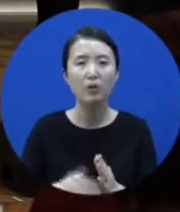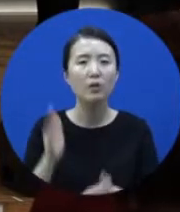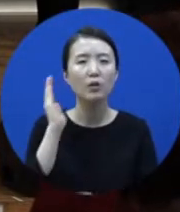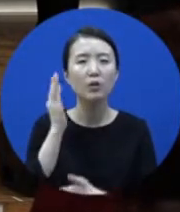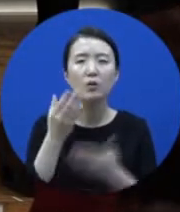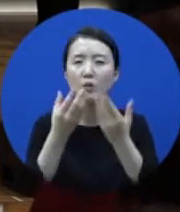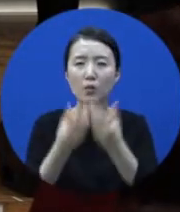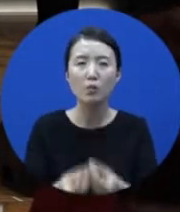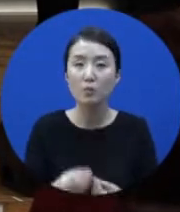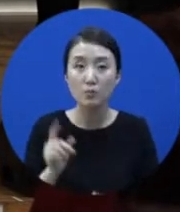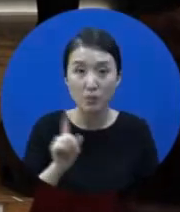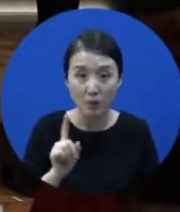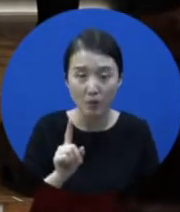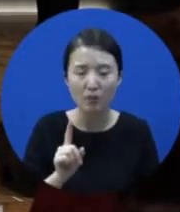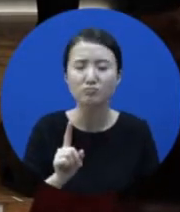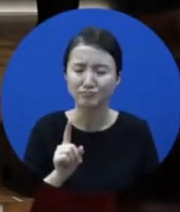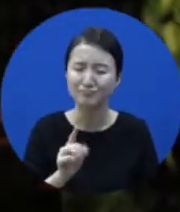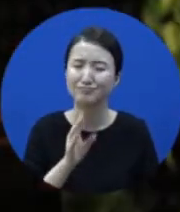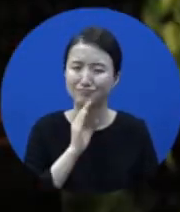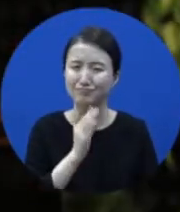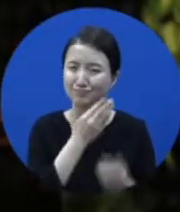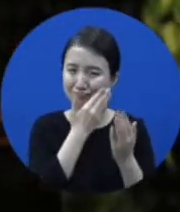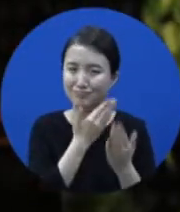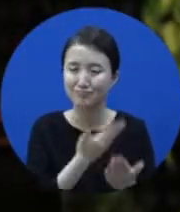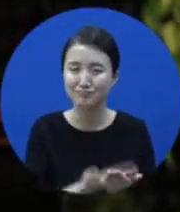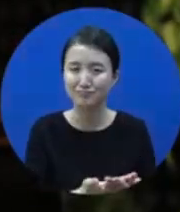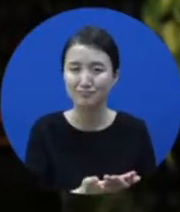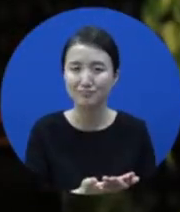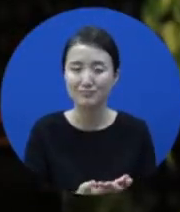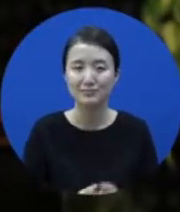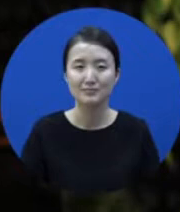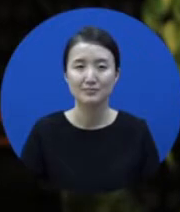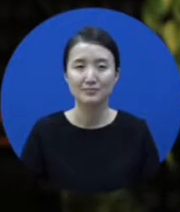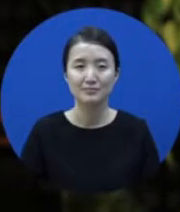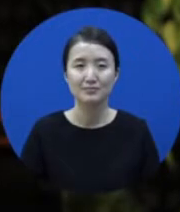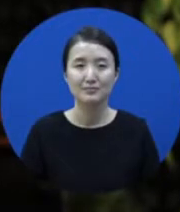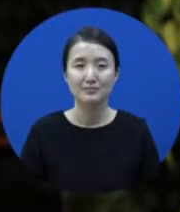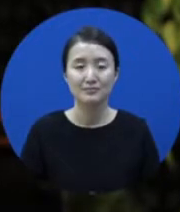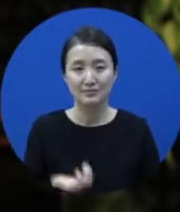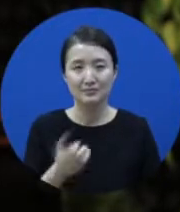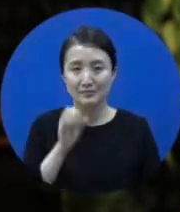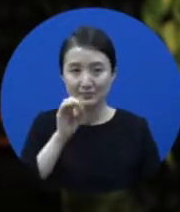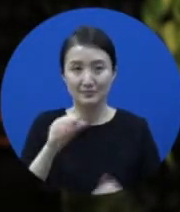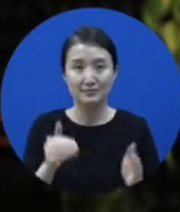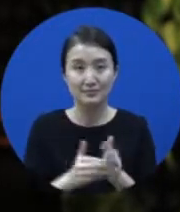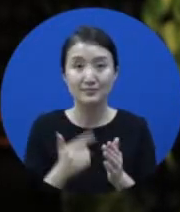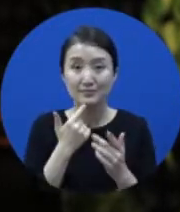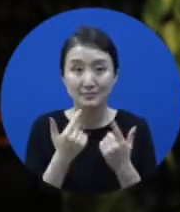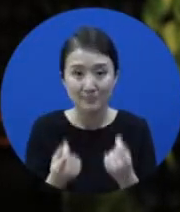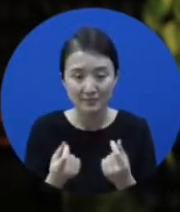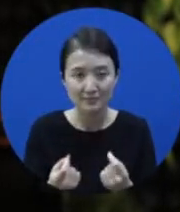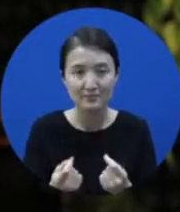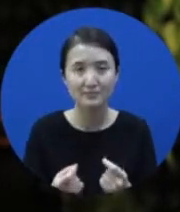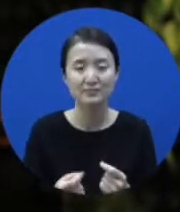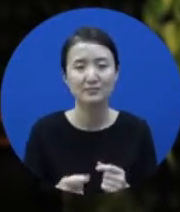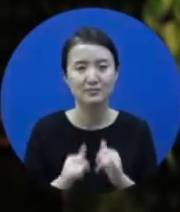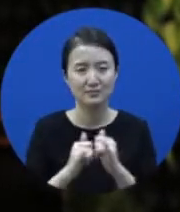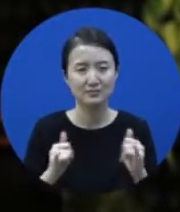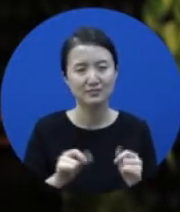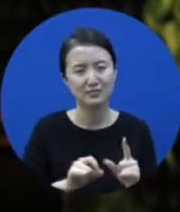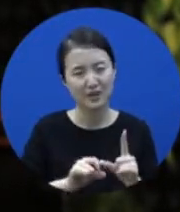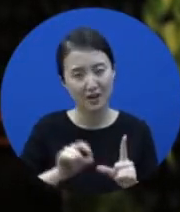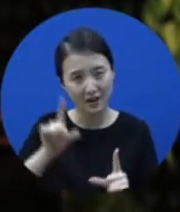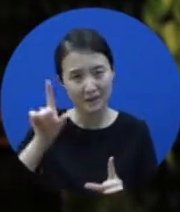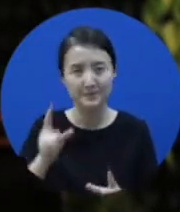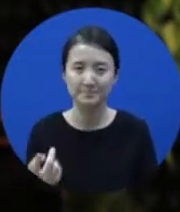거죠. 그래서 그런데 많은 분들이 아까도 말씀을 잠깐 드렸지만 밤새 준비를 하십니다. 자, 레포트 딱 준비